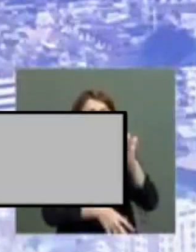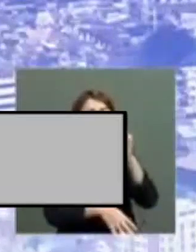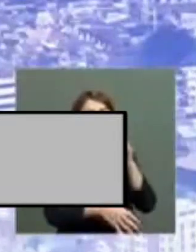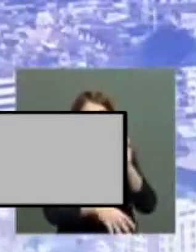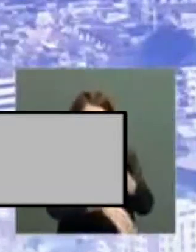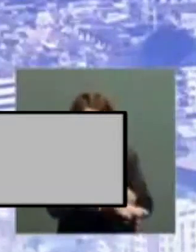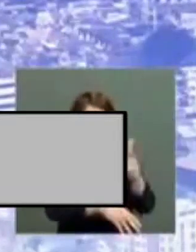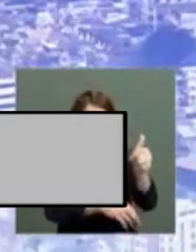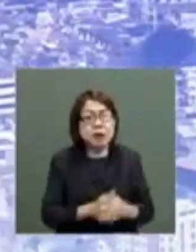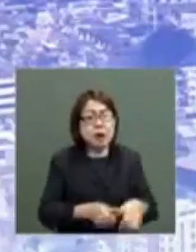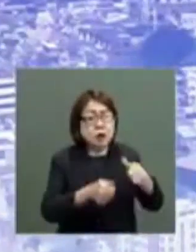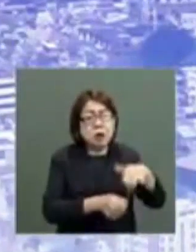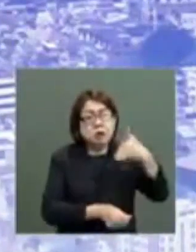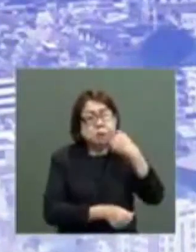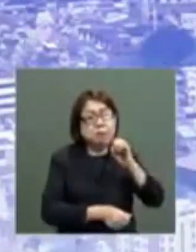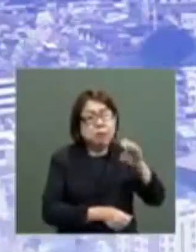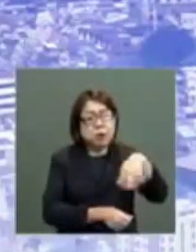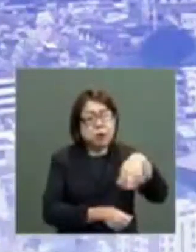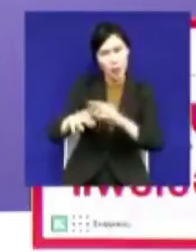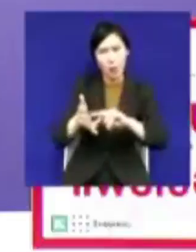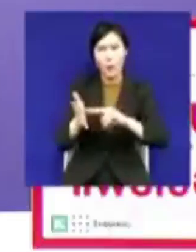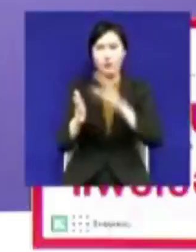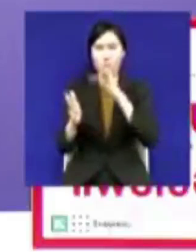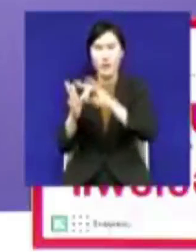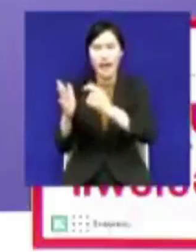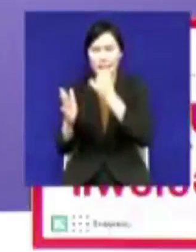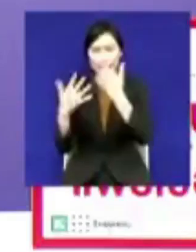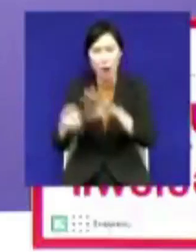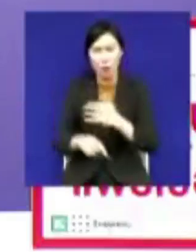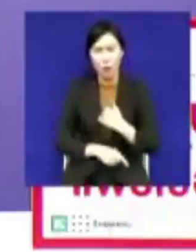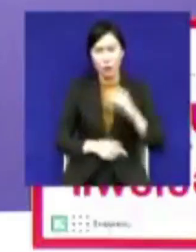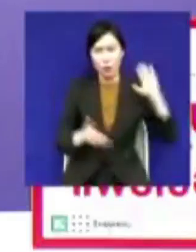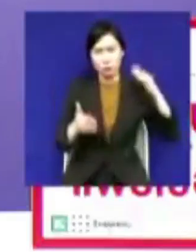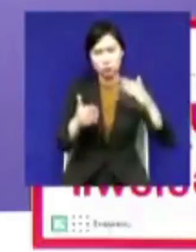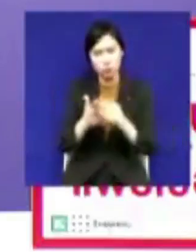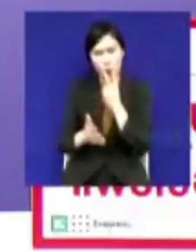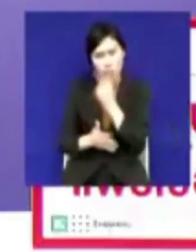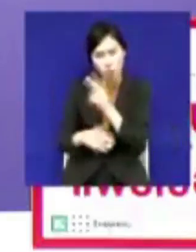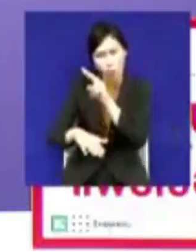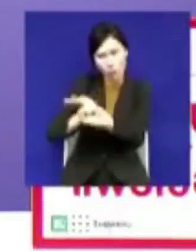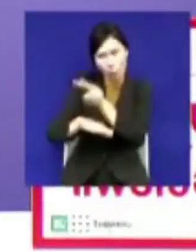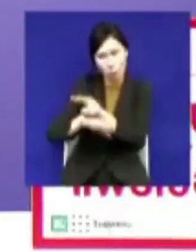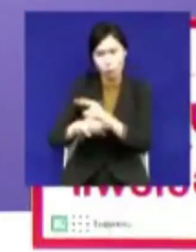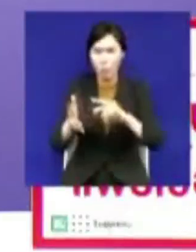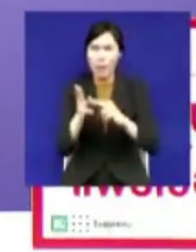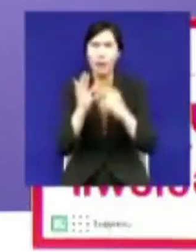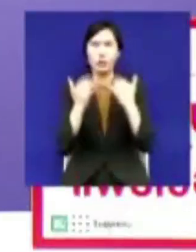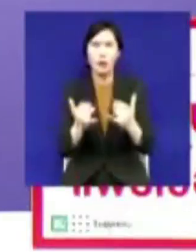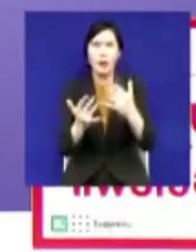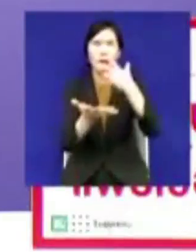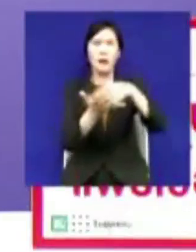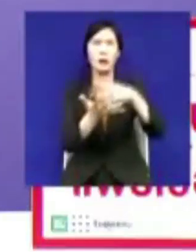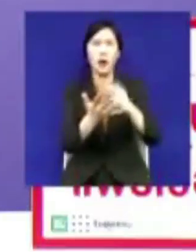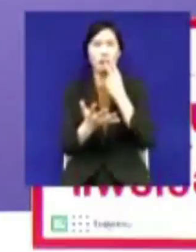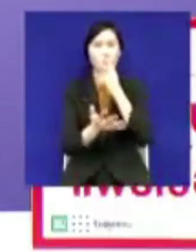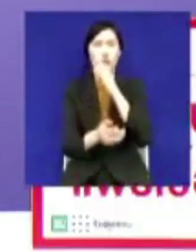จและตรวจฟรีน ะ จากเดิมแค่ไหนแล้วขยายออกมาให้กว้างขึ้นแค่ไหนอันนี้ก็จะเป็นจุ